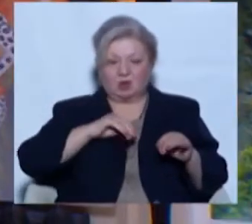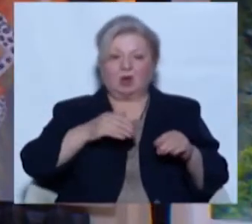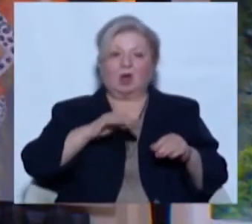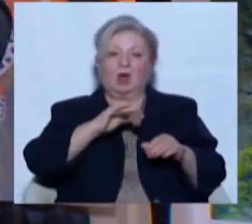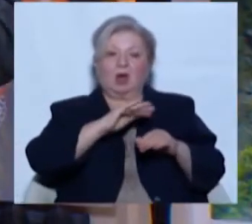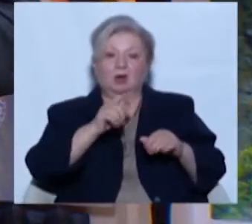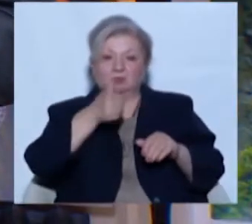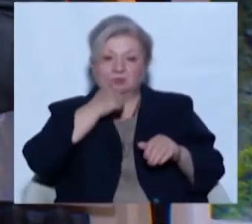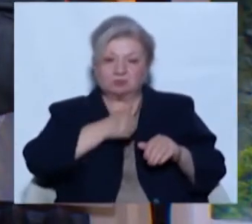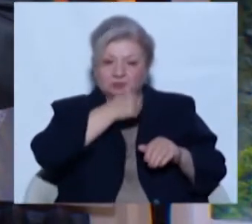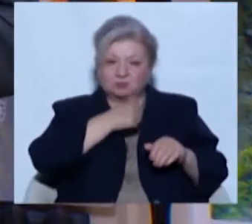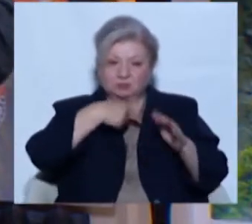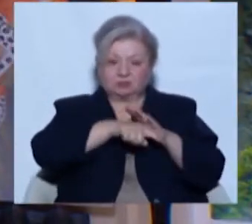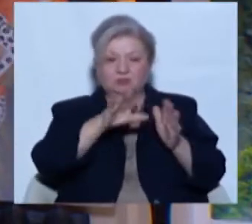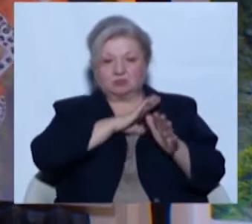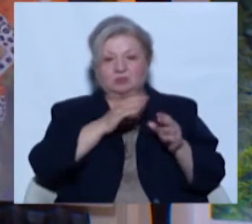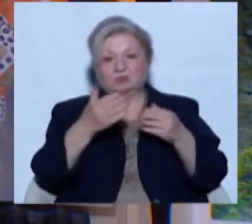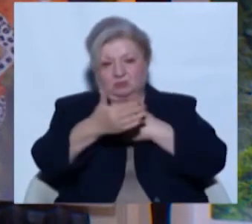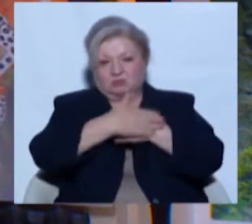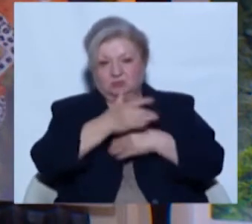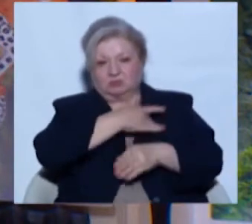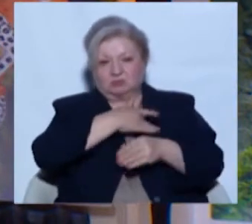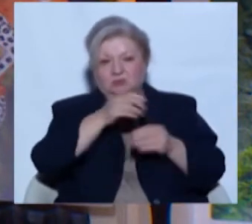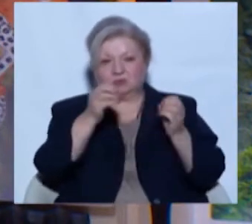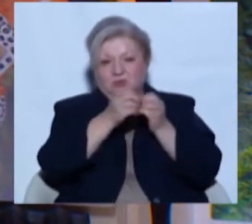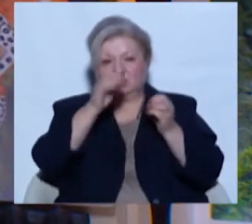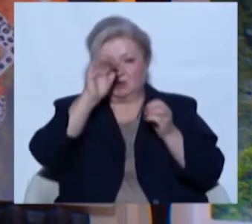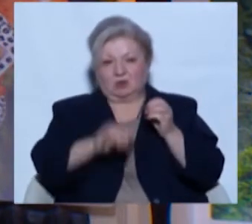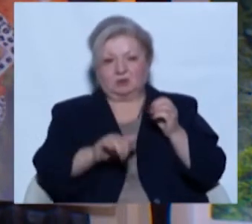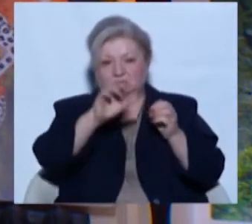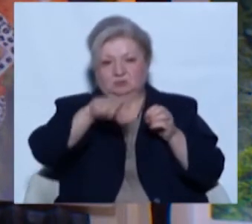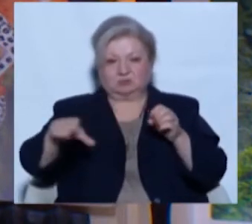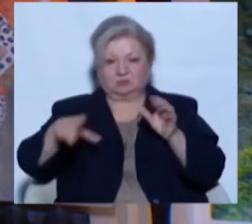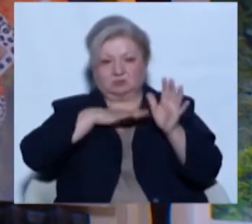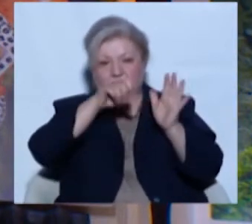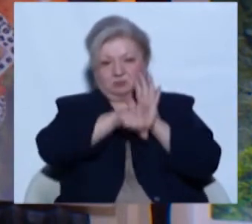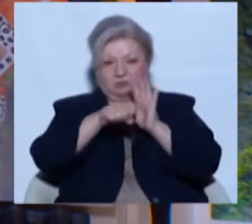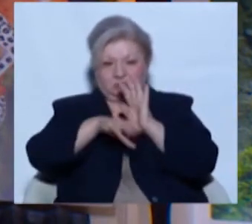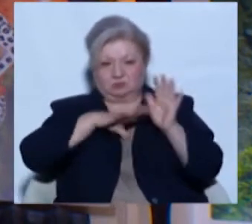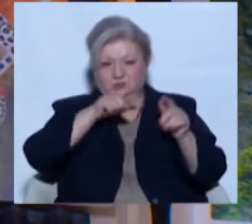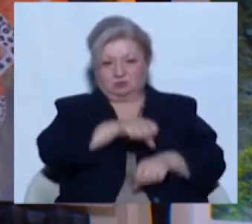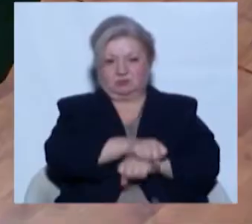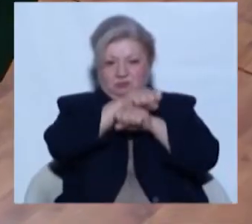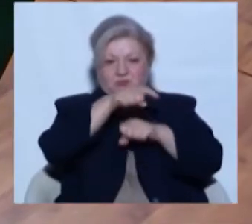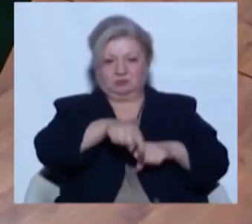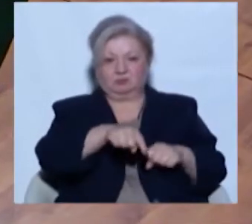10,000. ჩაუშესკუმ გადაწყვიტა საკუთარი პოზიციების გამტკიცება იმით, რომ 3 დღის შემდეგ